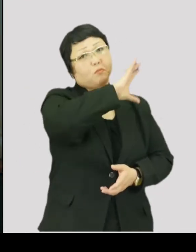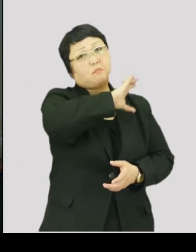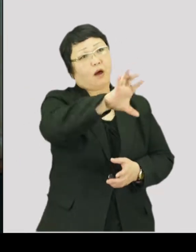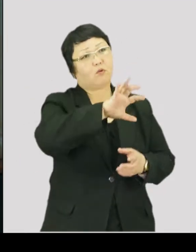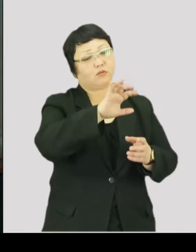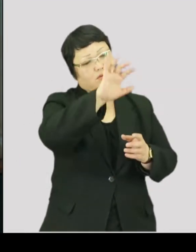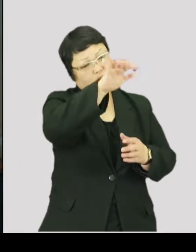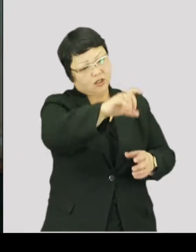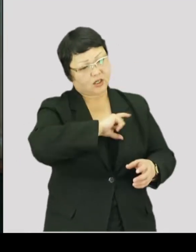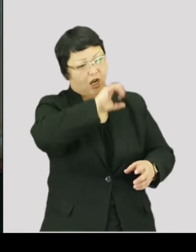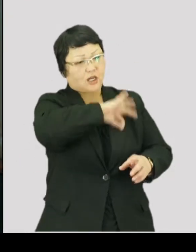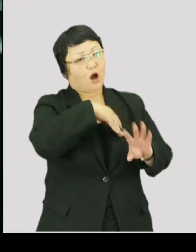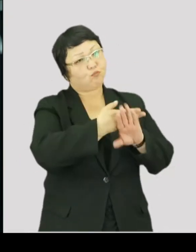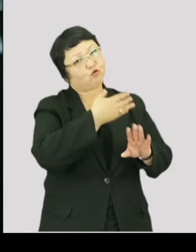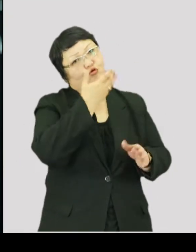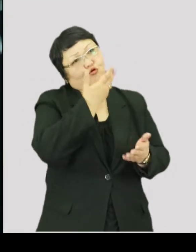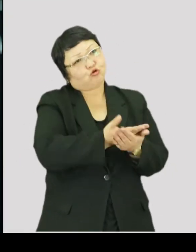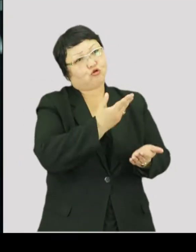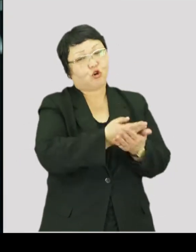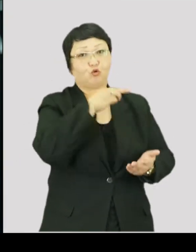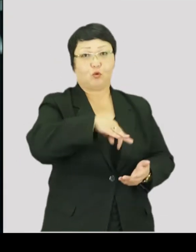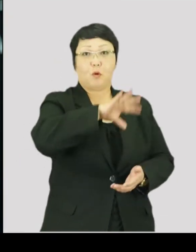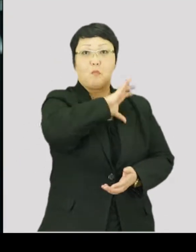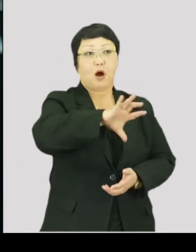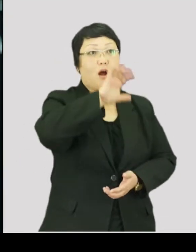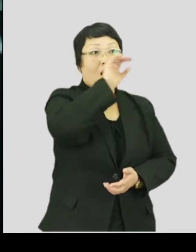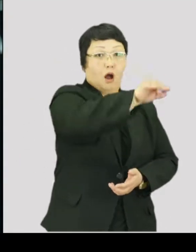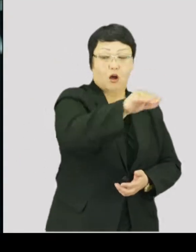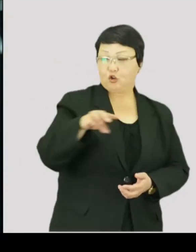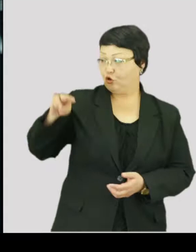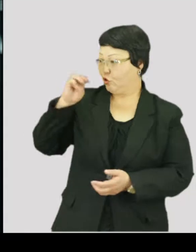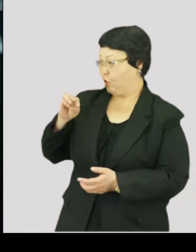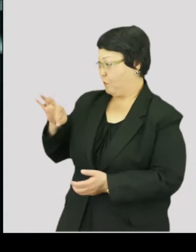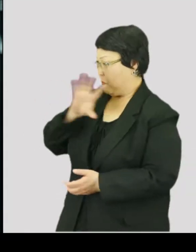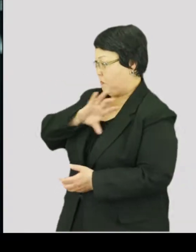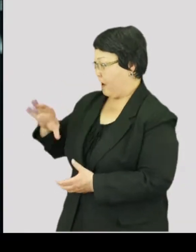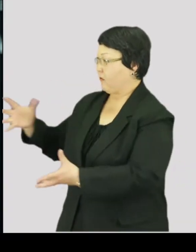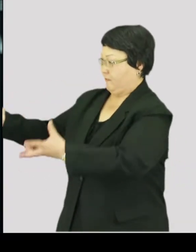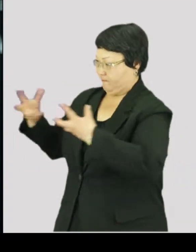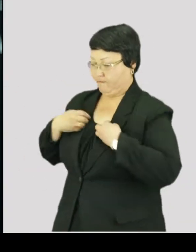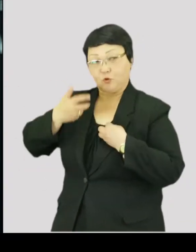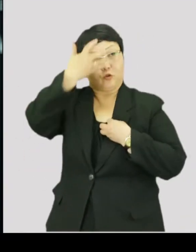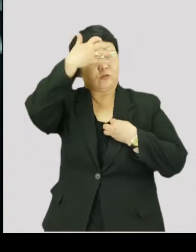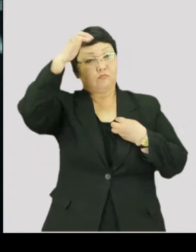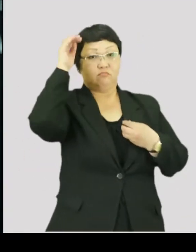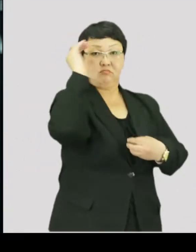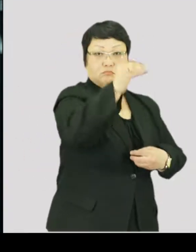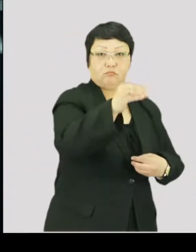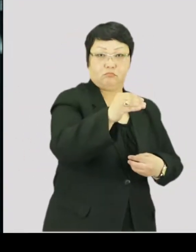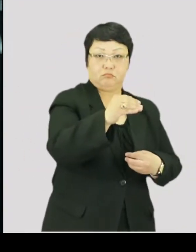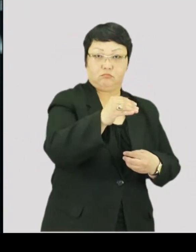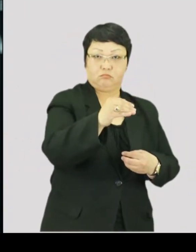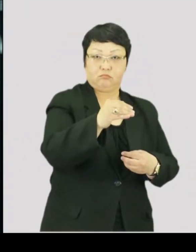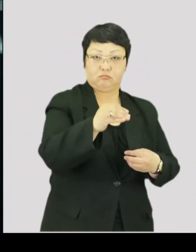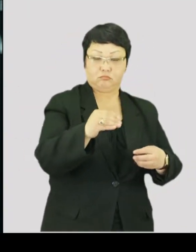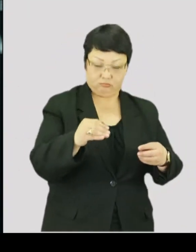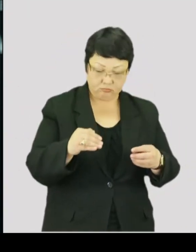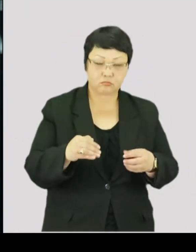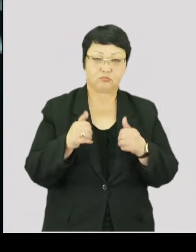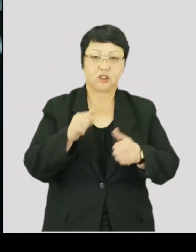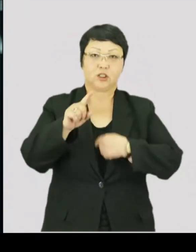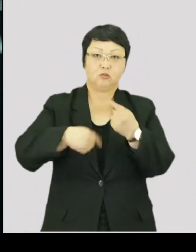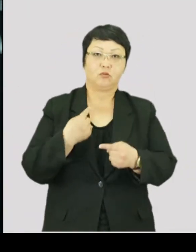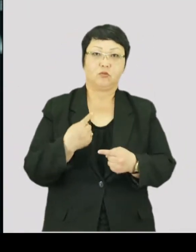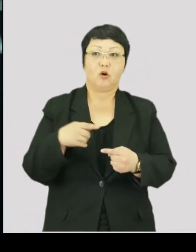хандуулж чаддгаар энэ бол даваа тал гэж үздэг. Тэгээд төрийн бас байгууллага бол юуны хувьд иргэдийг оролцохдоо улс төрийн